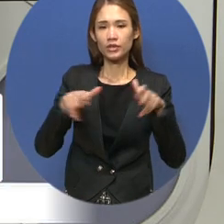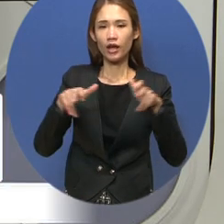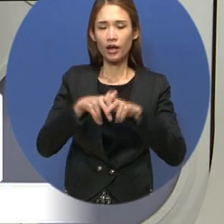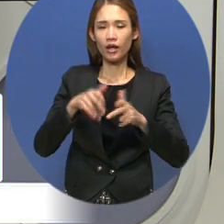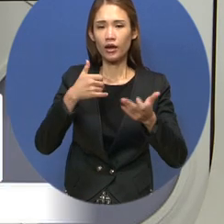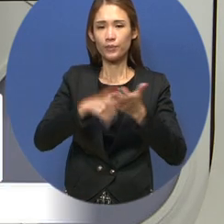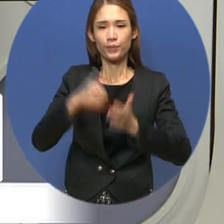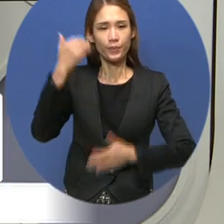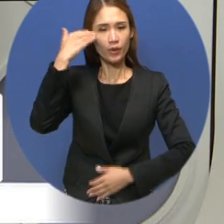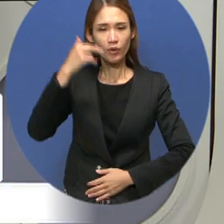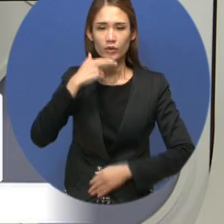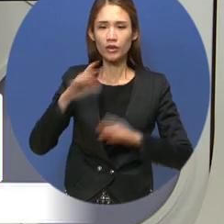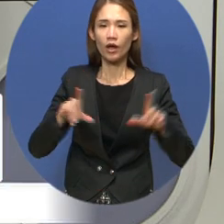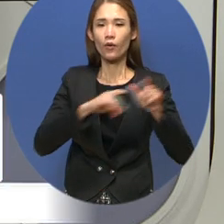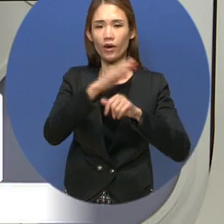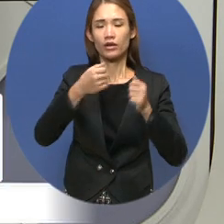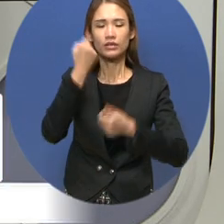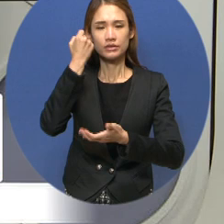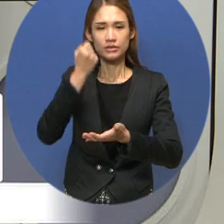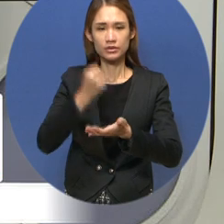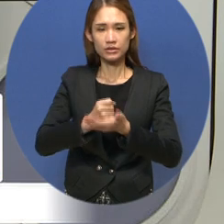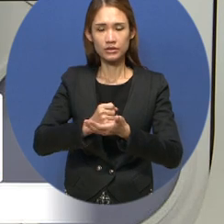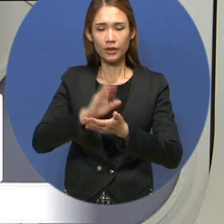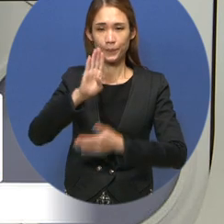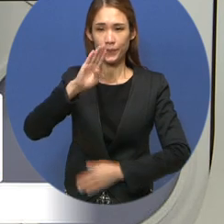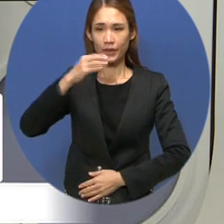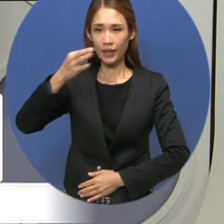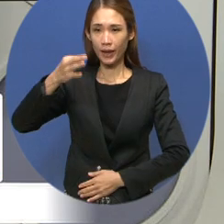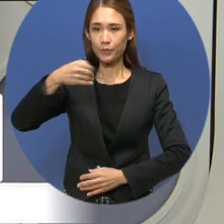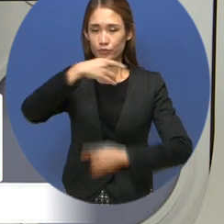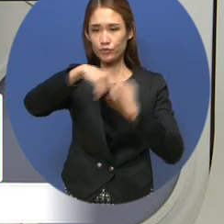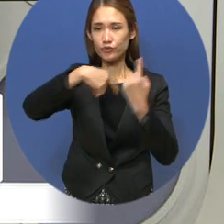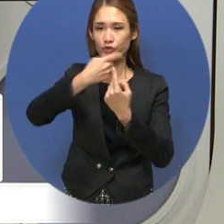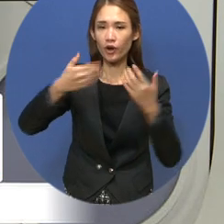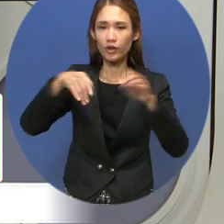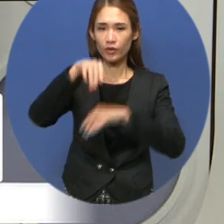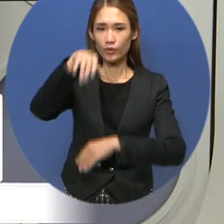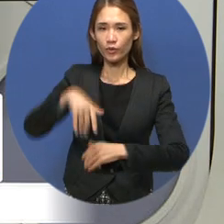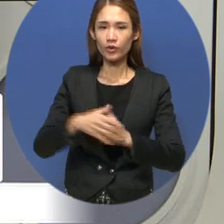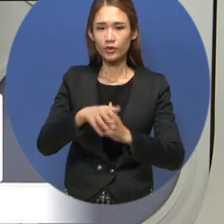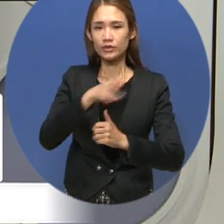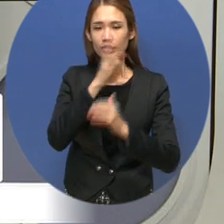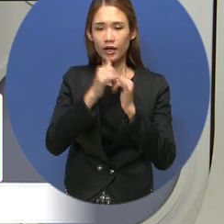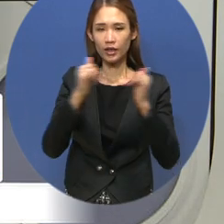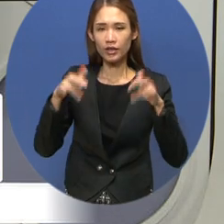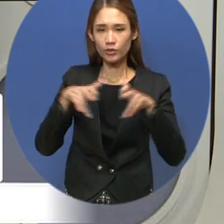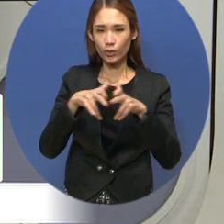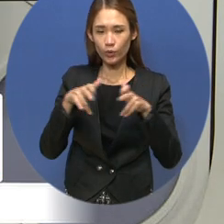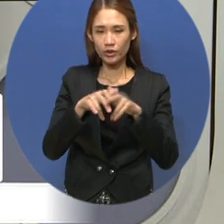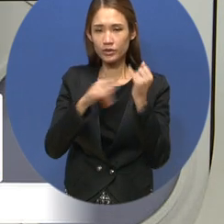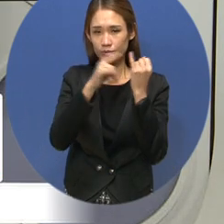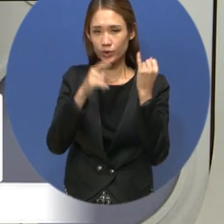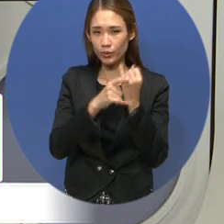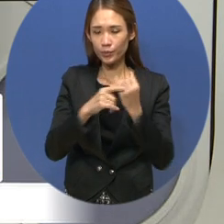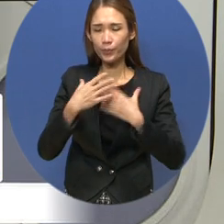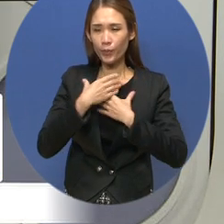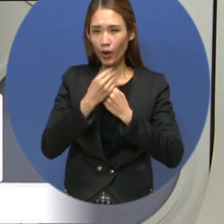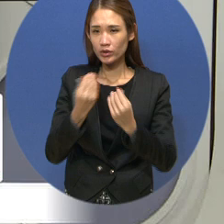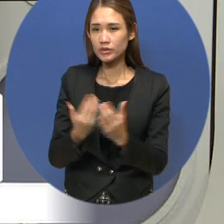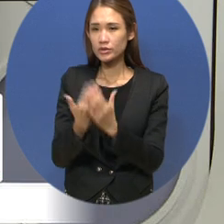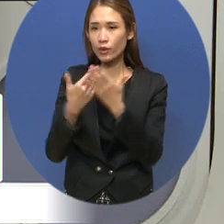운영기관 의 설치 운영 근거를 마련하는 장애인 노인 임산부 등 의 편의 증진 보장에 관한